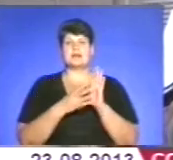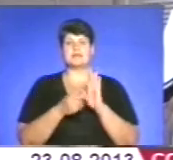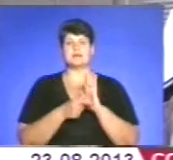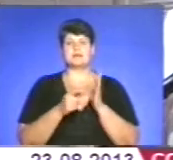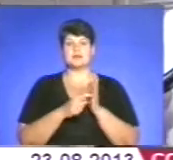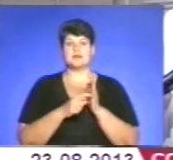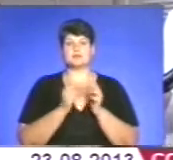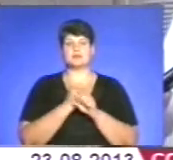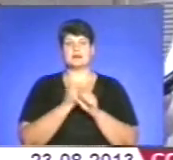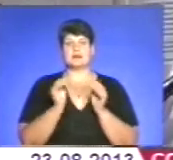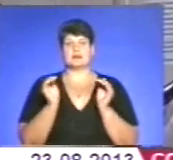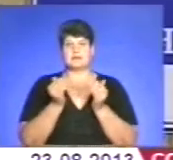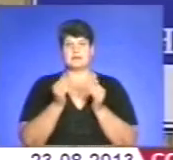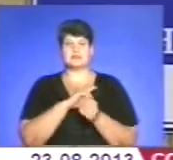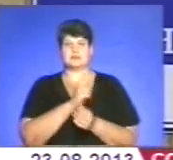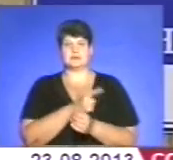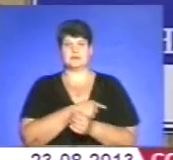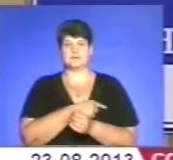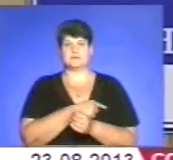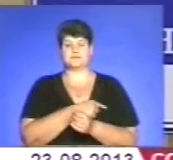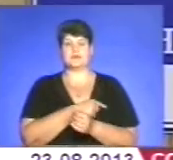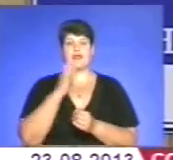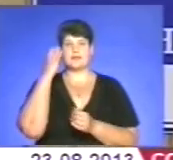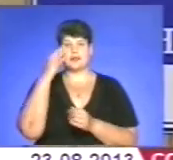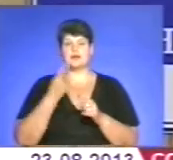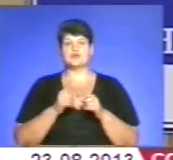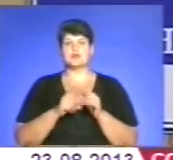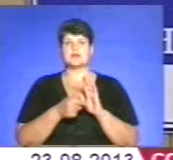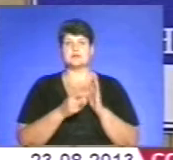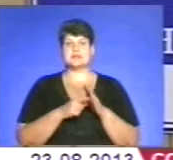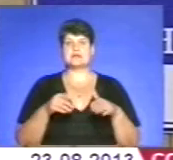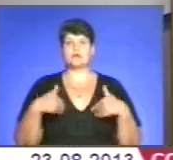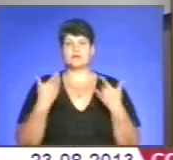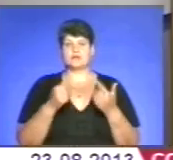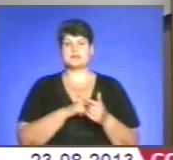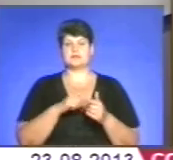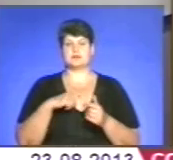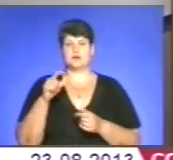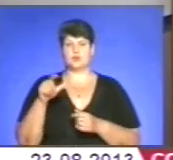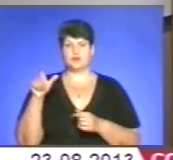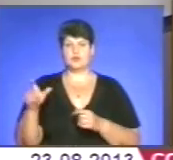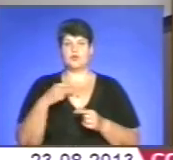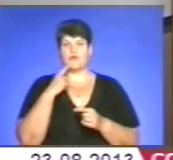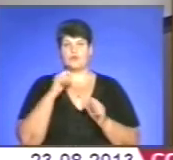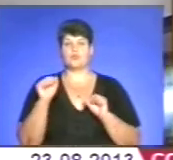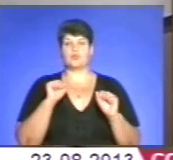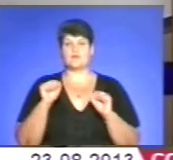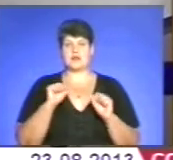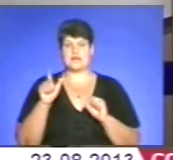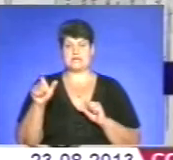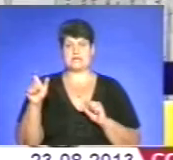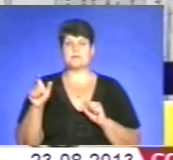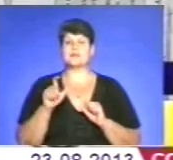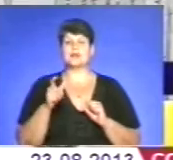практично кімнатка маленька, але вони досить потужні. Ідею такої кімнати запропонували самі відвідувачі, кажуть в управлінні. Для майже